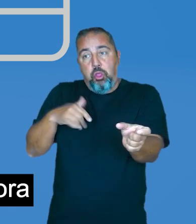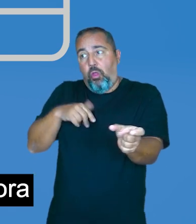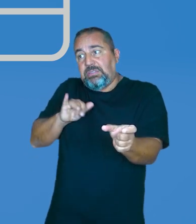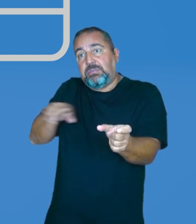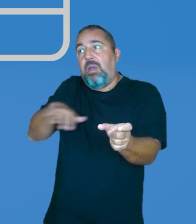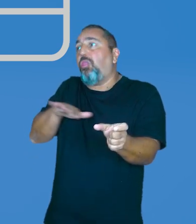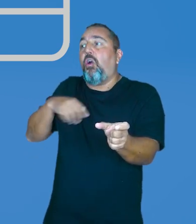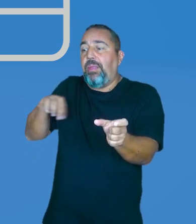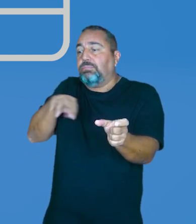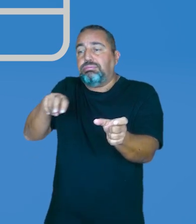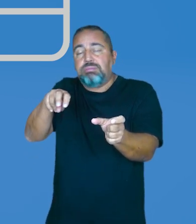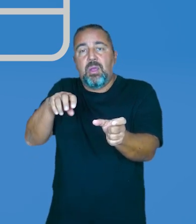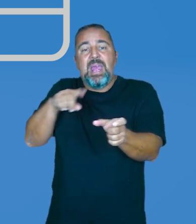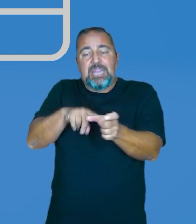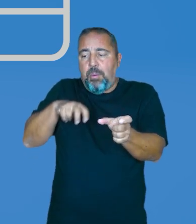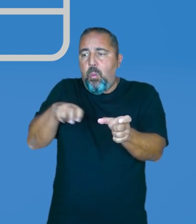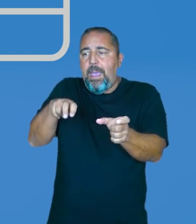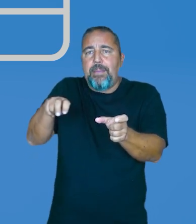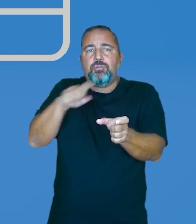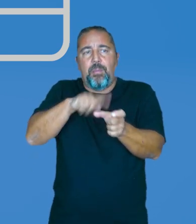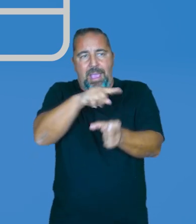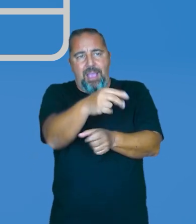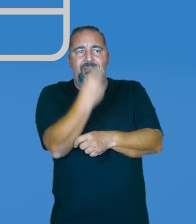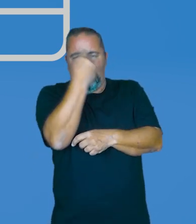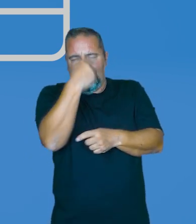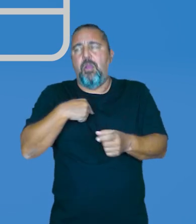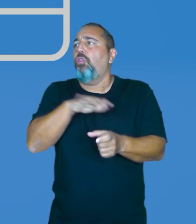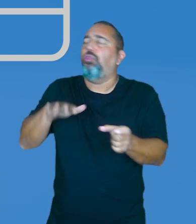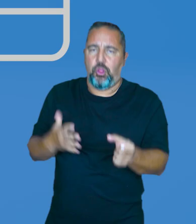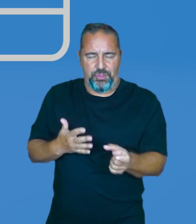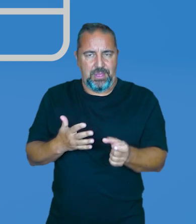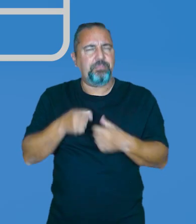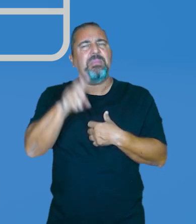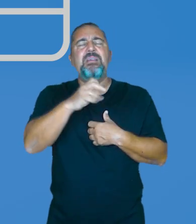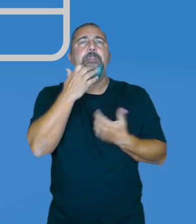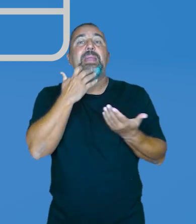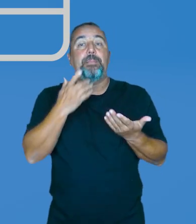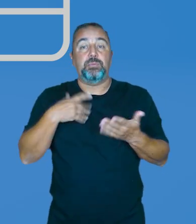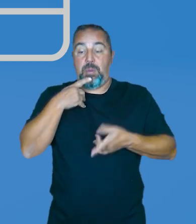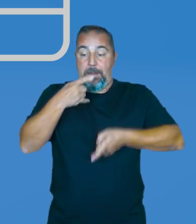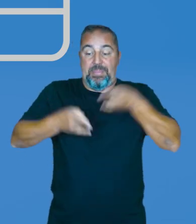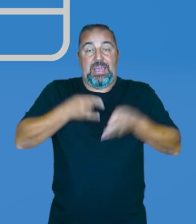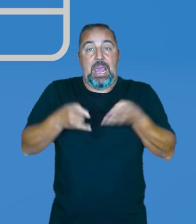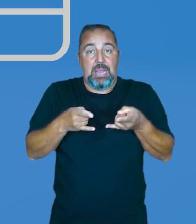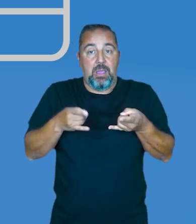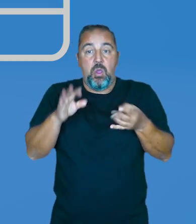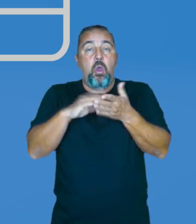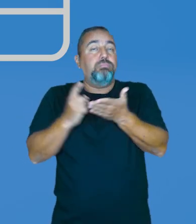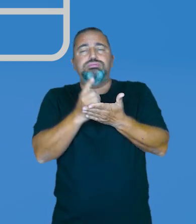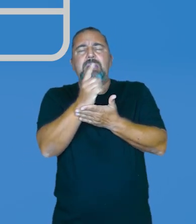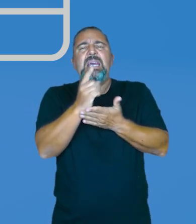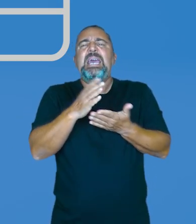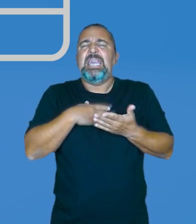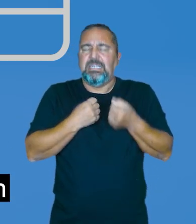bati, denbora jakin batean, non zauden eta nola mugitzen zaren erakusteko balio du. Adibidez, hori